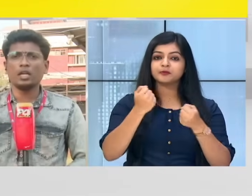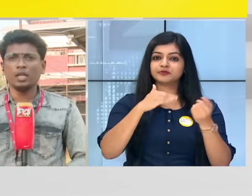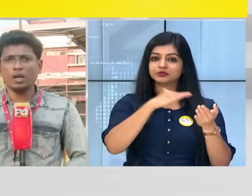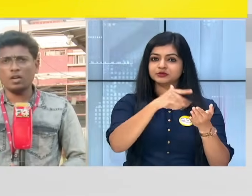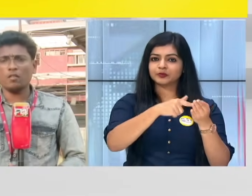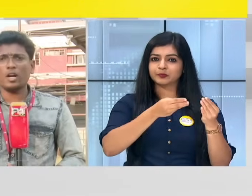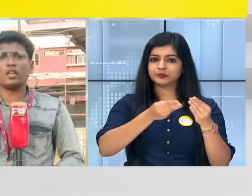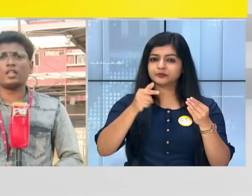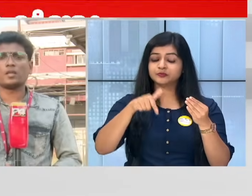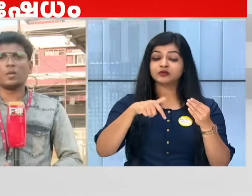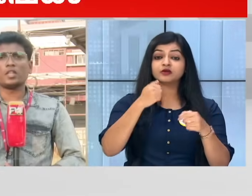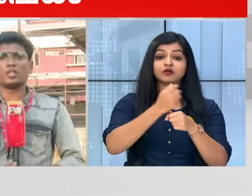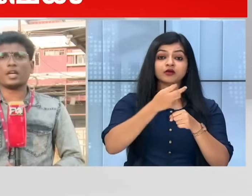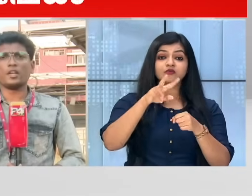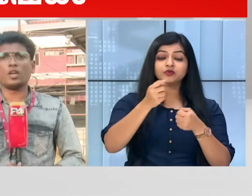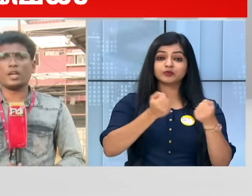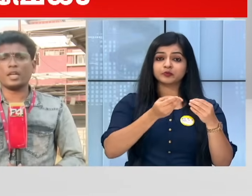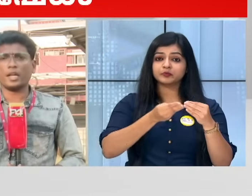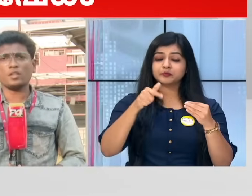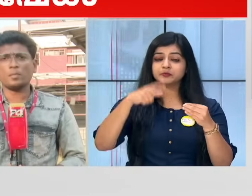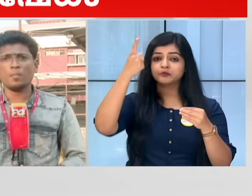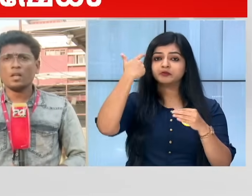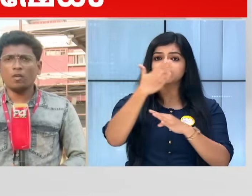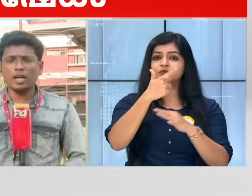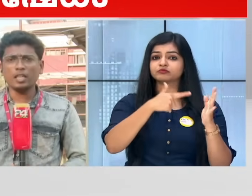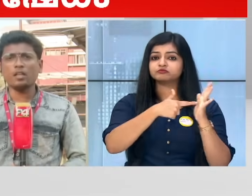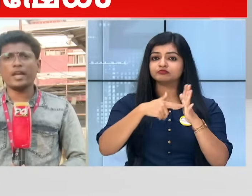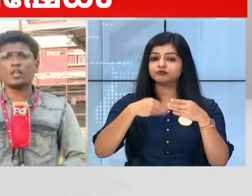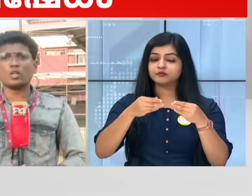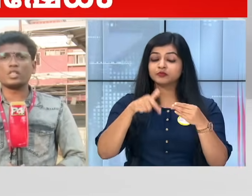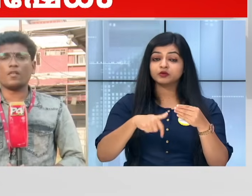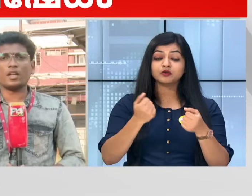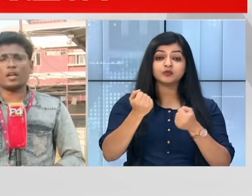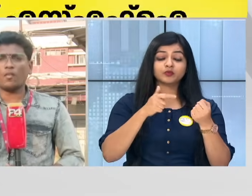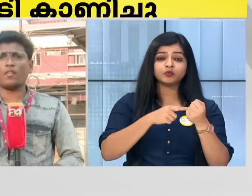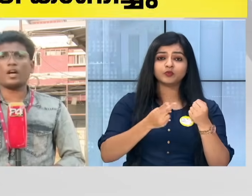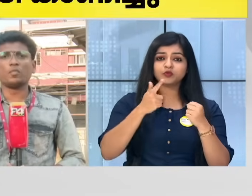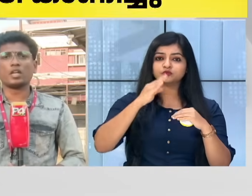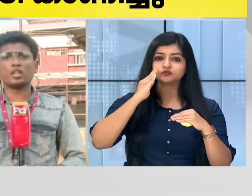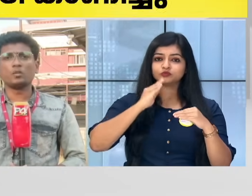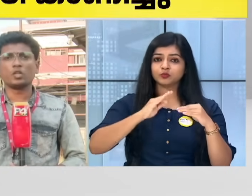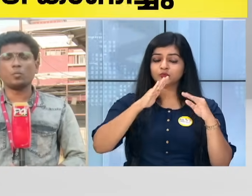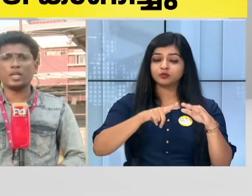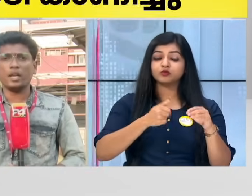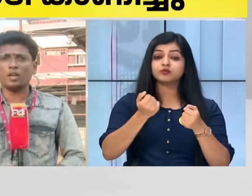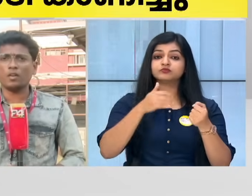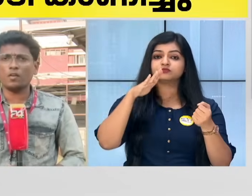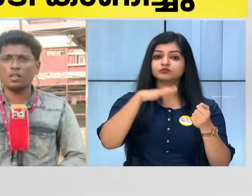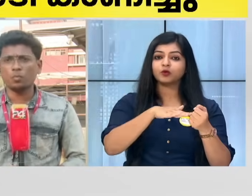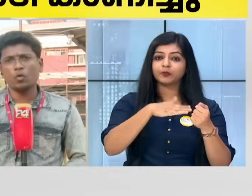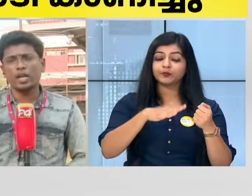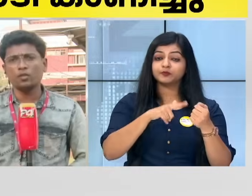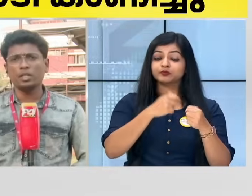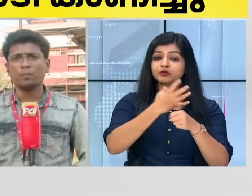ഈ ഗവർണറുടെ വാഹനത്തിന് സമീപത്ത് നിന്ന് കരിങ്കൊടി കാണിക്കുകയായിരുന്നു. ആ സമയം വാഹനത്തിന്റെ വേഗത കുറച്ച് ഗവർണർ അവിടെ വാഹനം നിർത്തുകയും ചെയ്തു. പിന്നാലെ ഗവർണർ അവിടെ